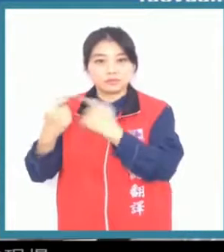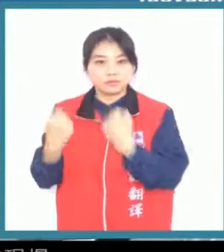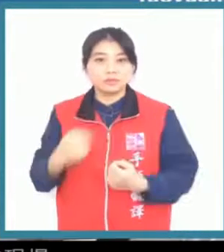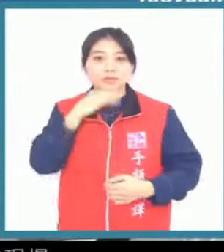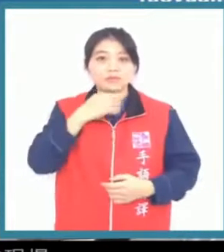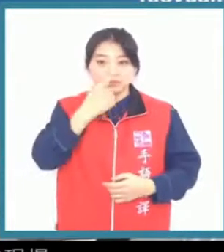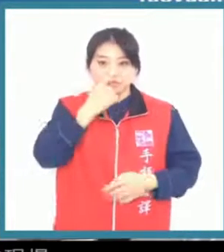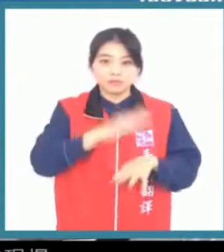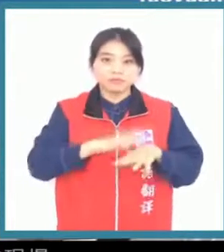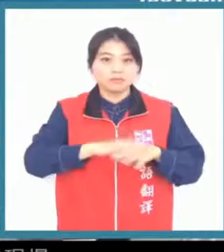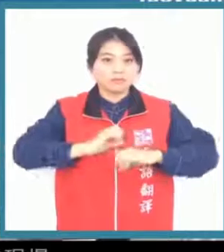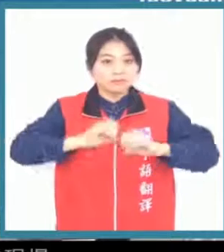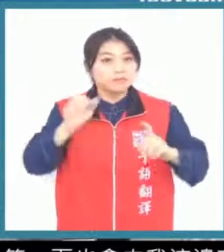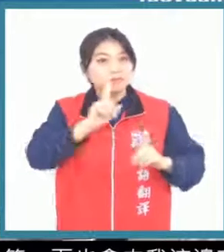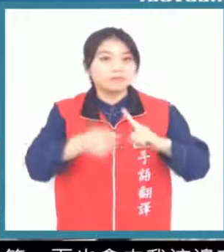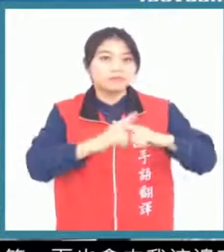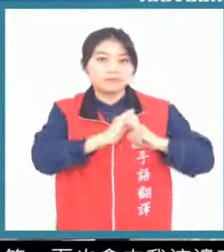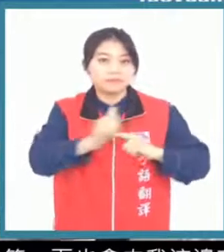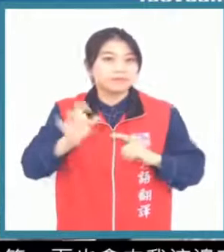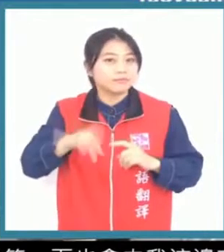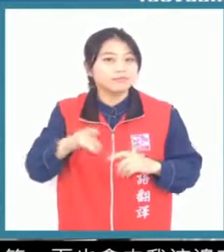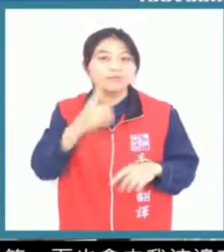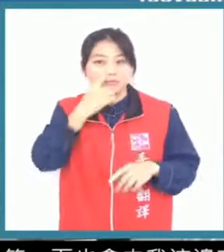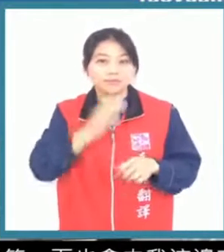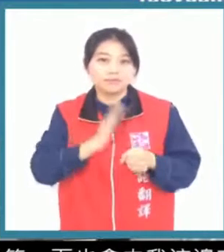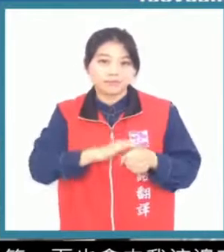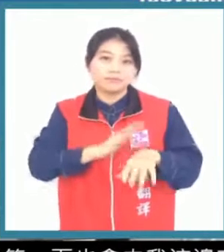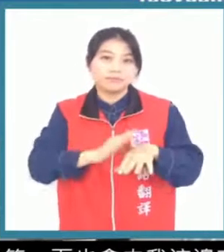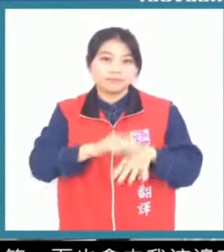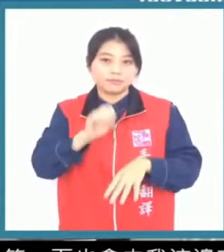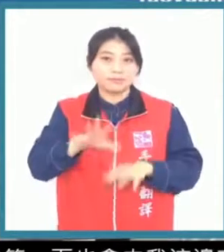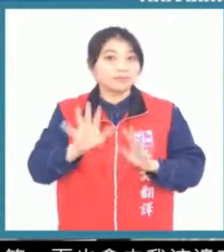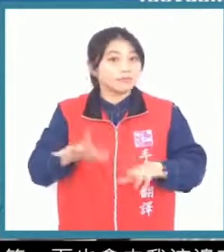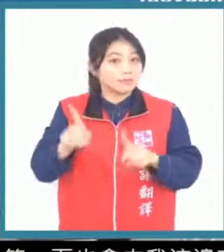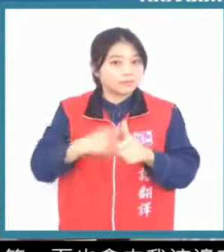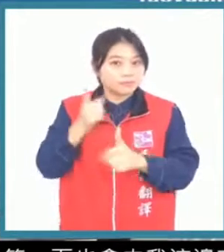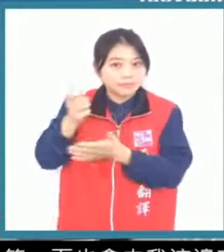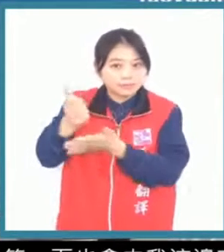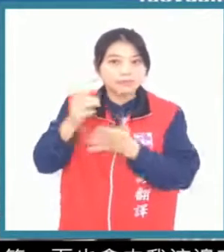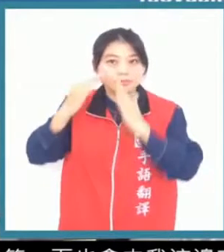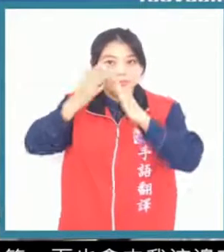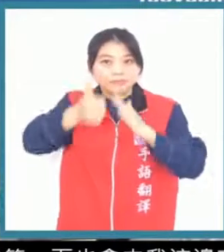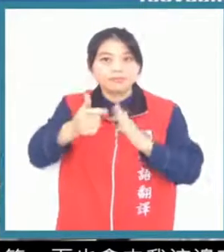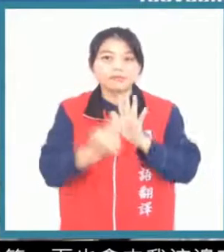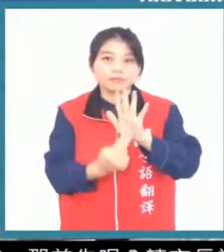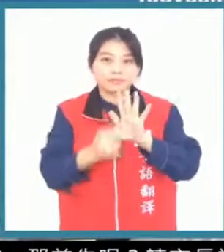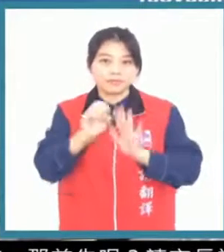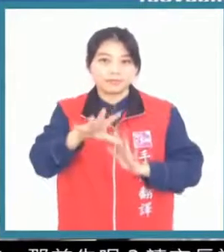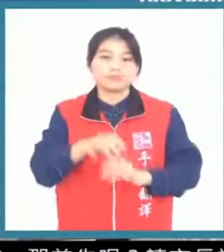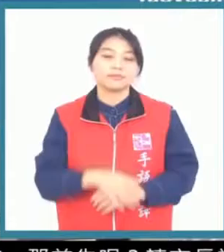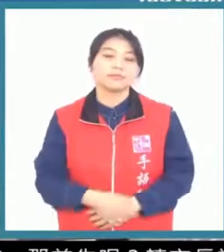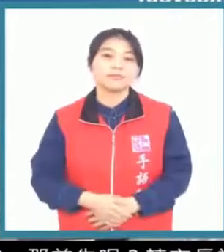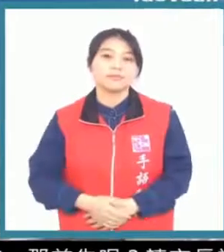公共场所主题的宣布。那首先请市长为我们说明今天疫情的概况。